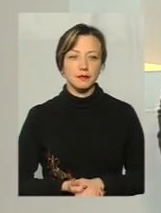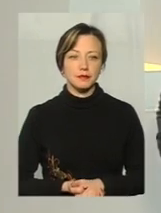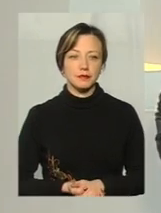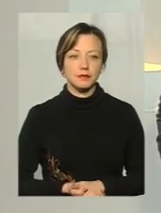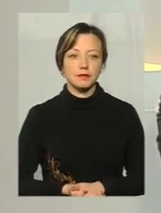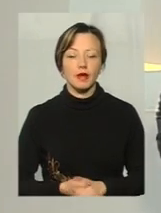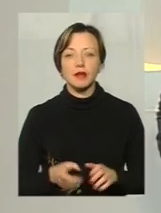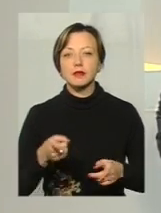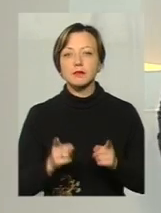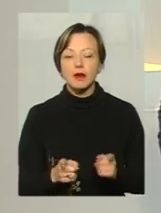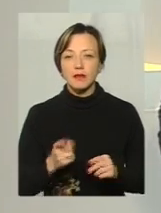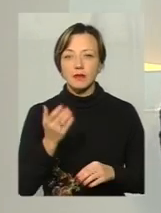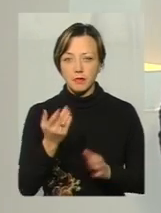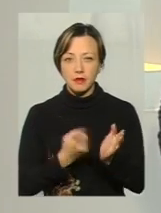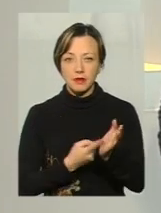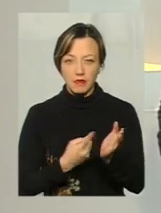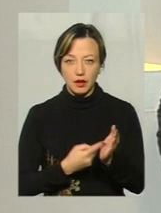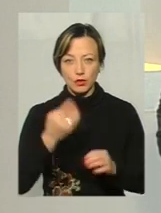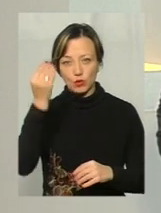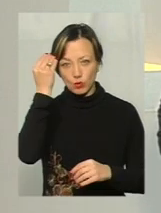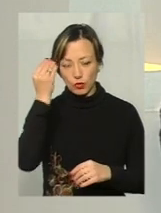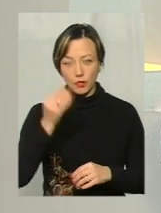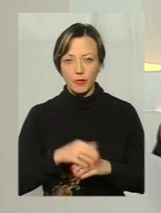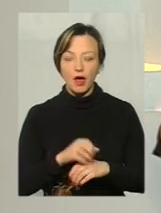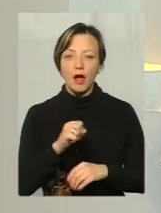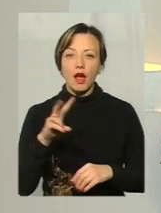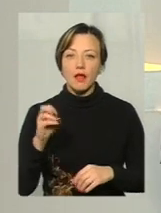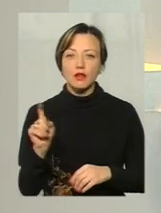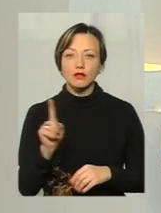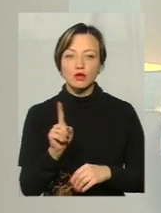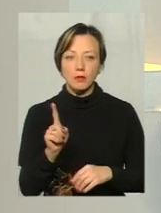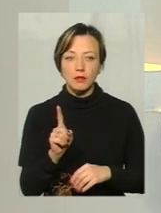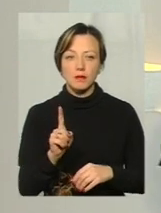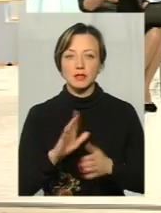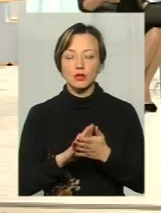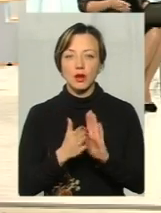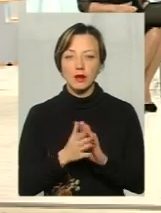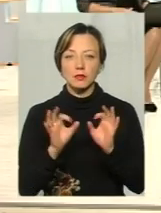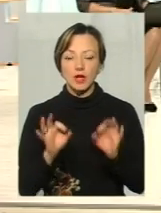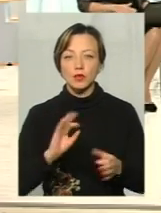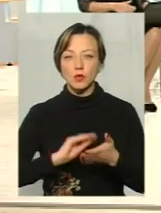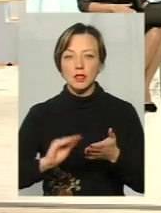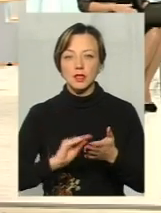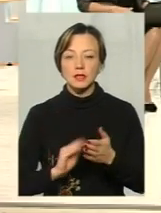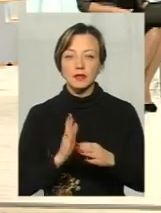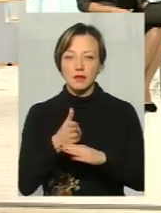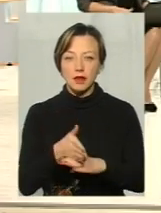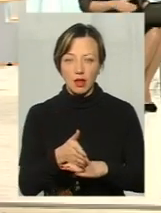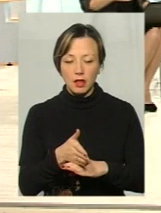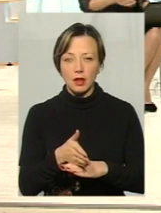Ну, насправді, пан Борис підтвердив, так, вашу думку. Але для того, щоб картина була об'єктивна, наші журналісти також завітали